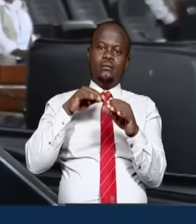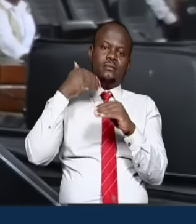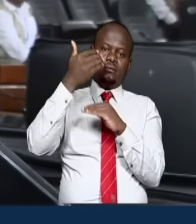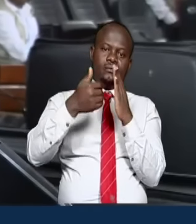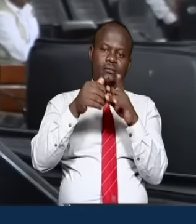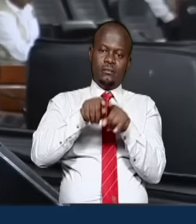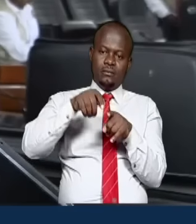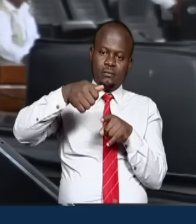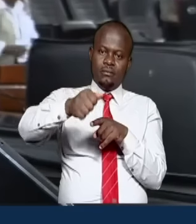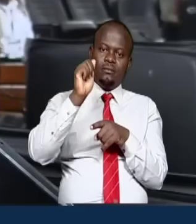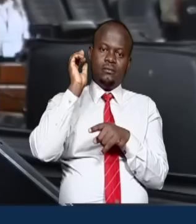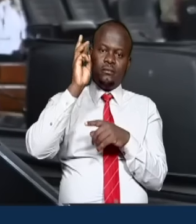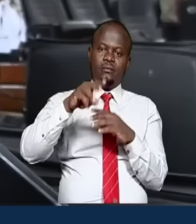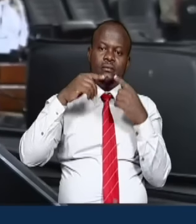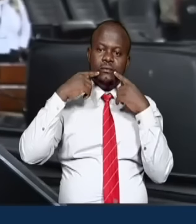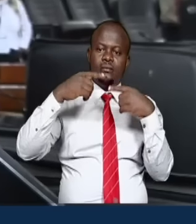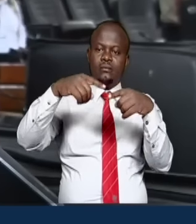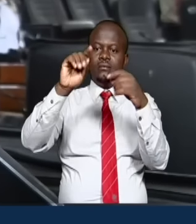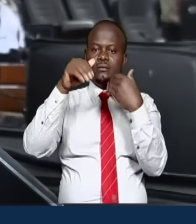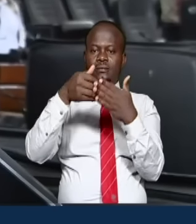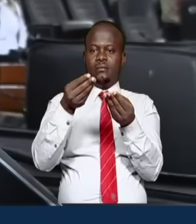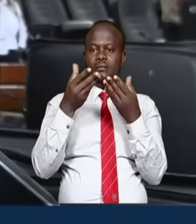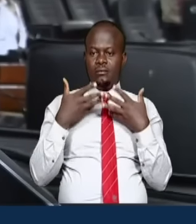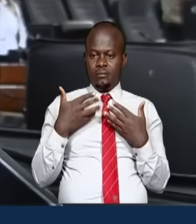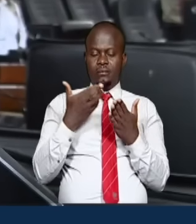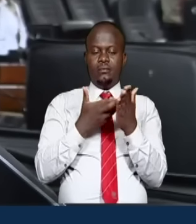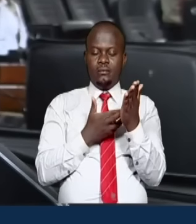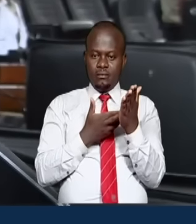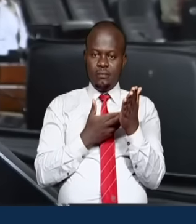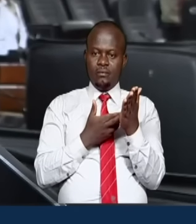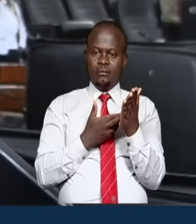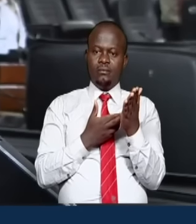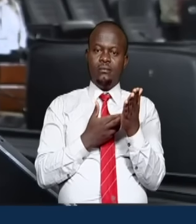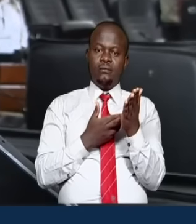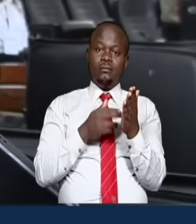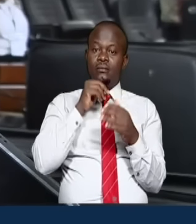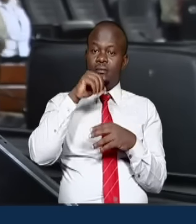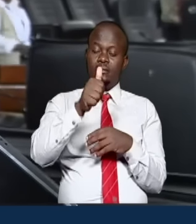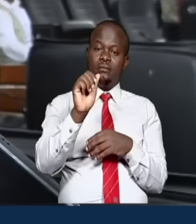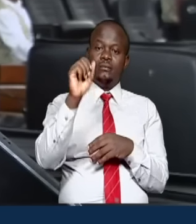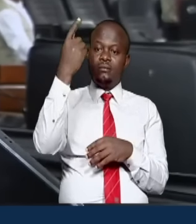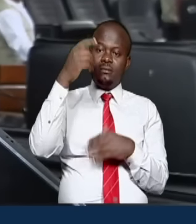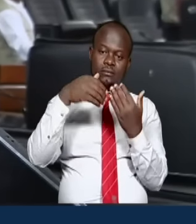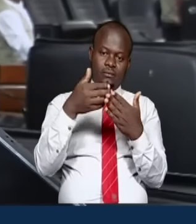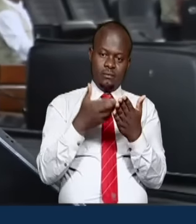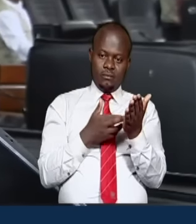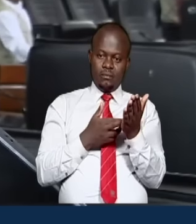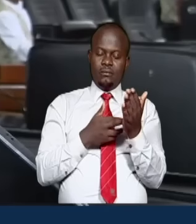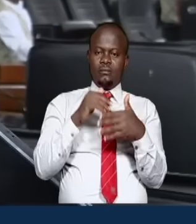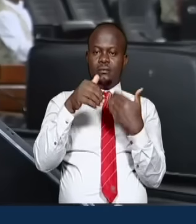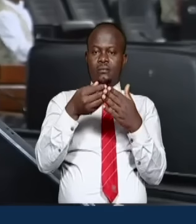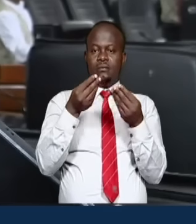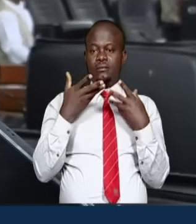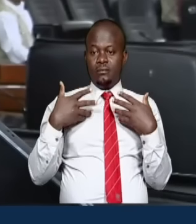nabo bazatangaze bazaduhe raporo. Sibwo bwa mbere raporo